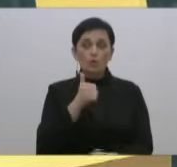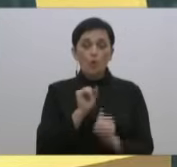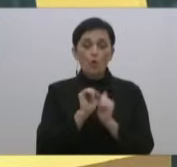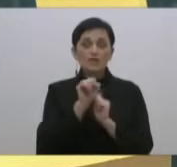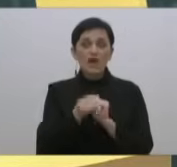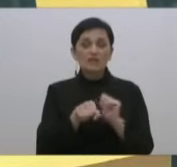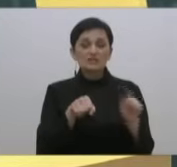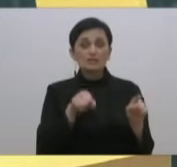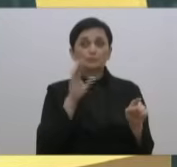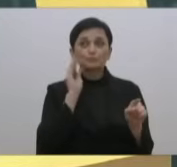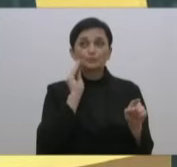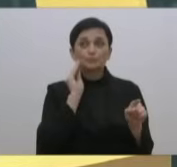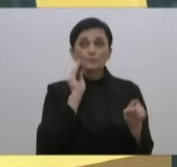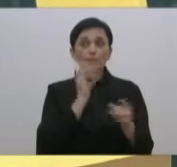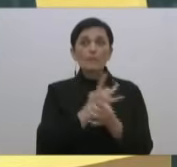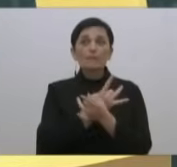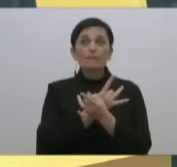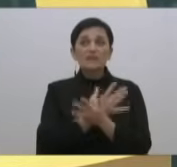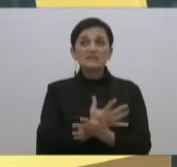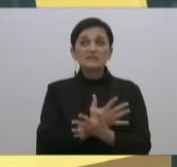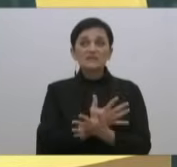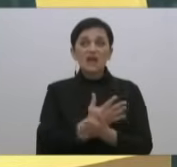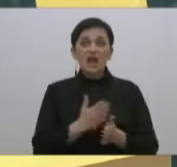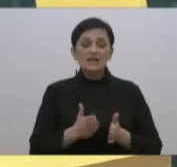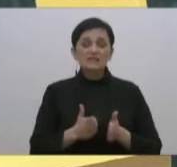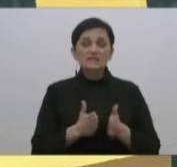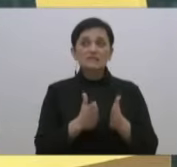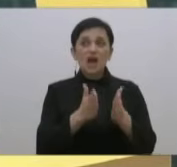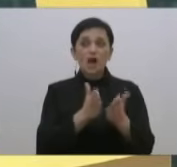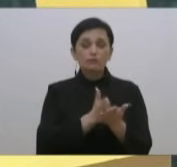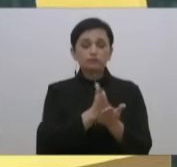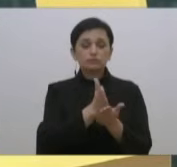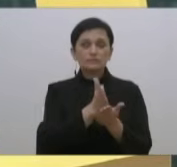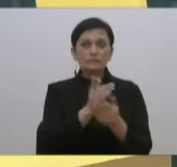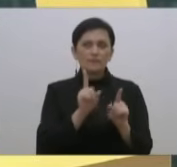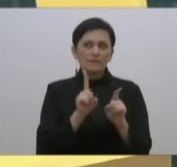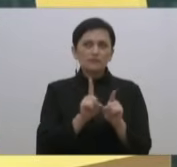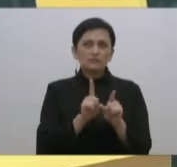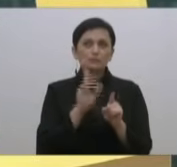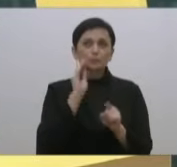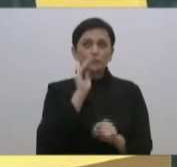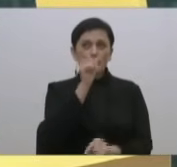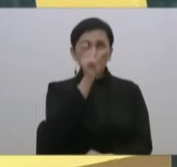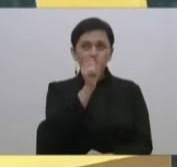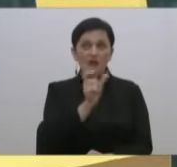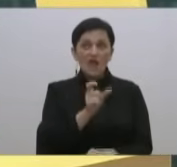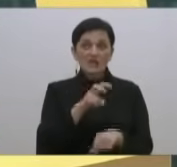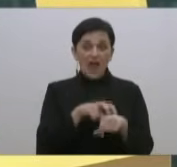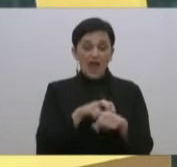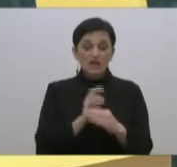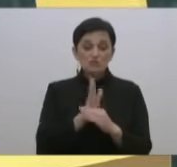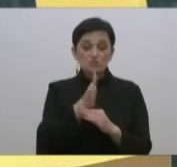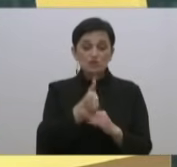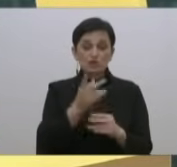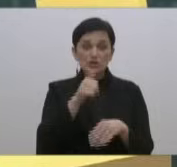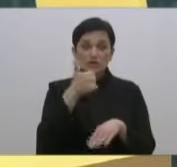დაეძლიათ მათ, როცა სიღარიბეში გზა გადიოდა ძალიან ისეთი, როდესაც ადამიანს ექიმთან ჭირდებოდა